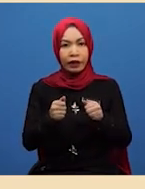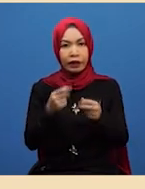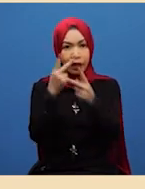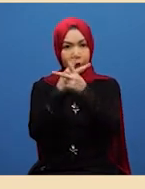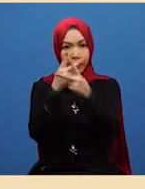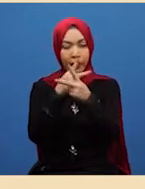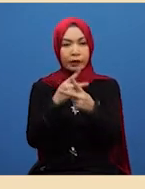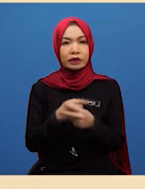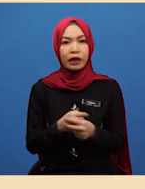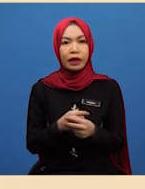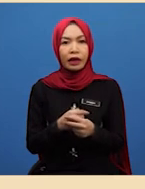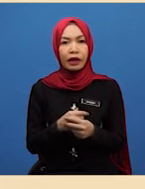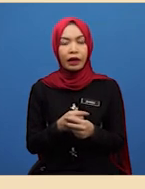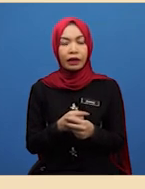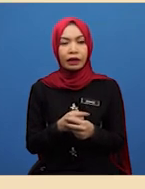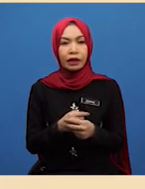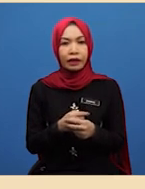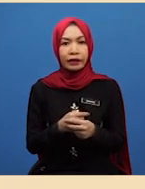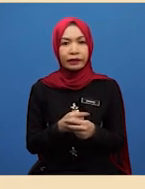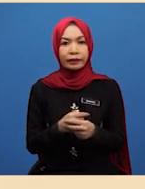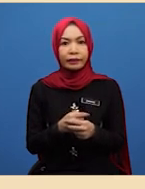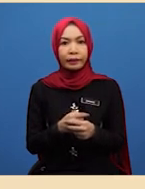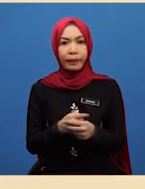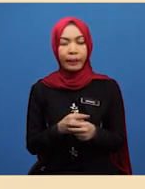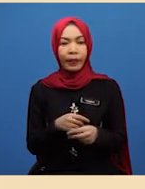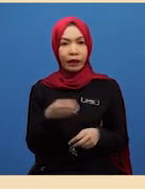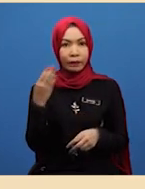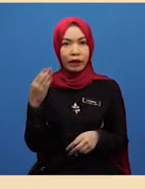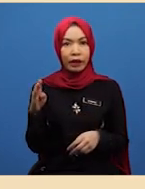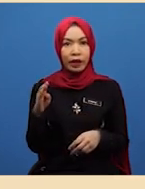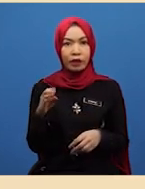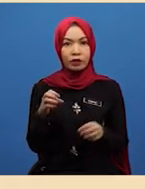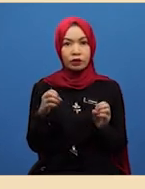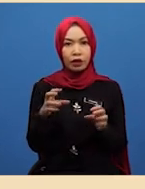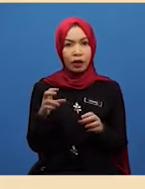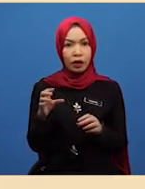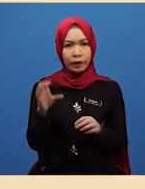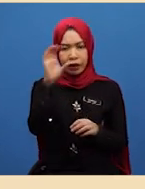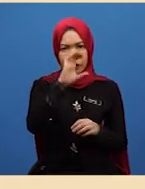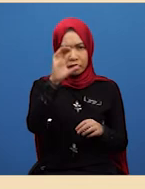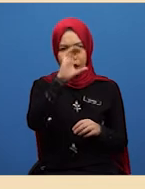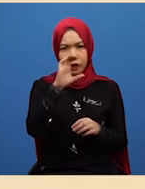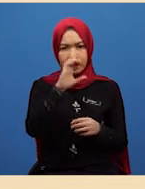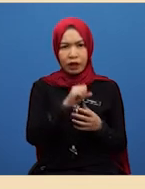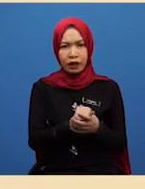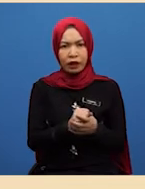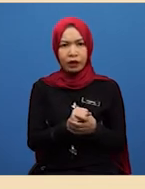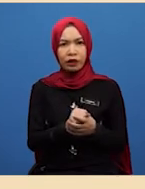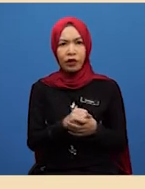dengan kapalnya Royalist. Beliau memang sedang mencari-cari peluang untuk mendapatkan